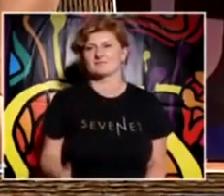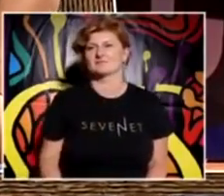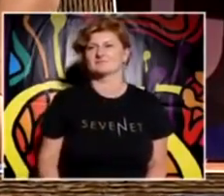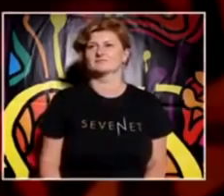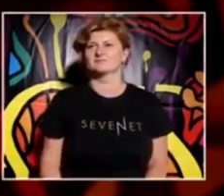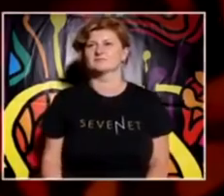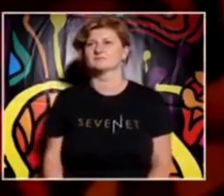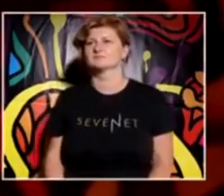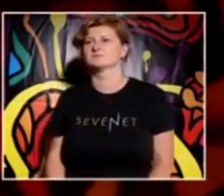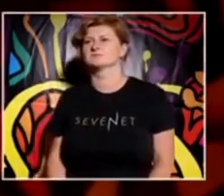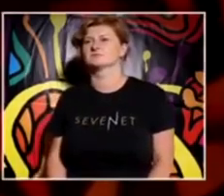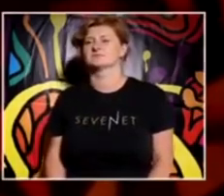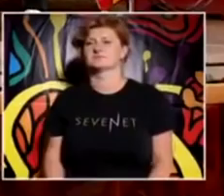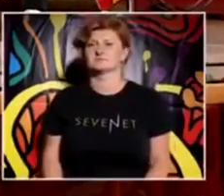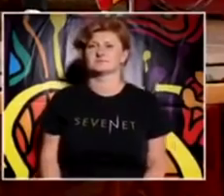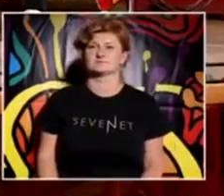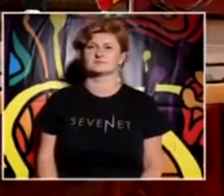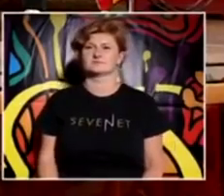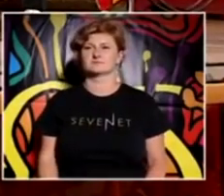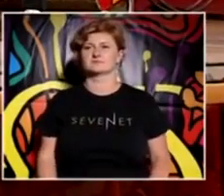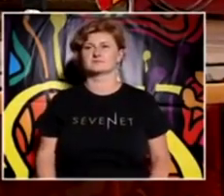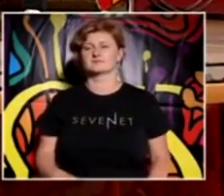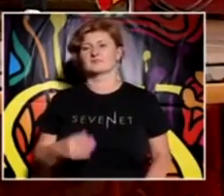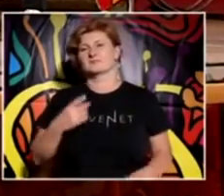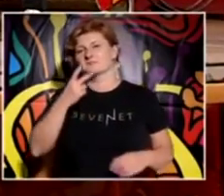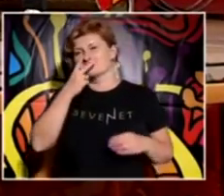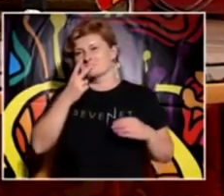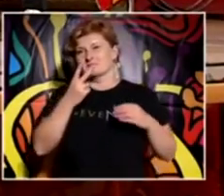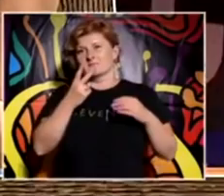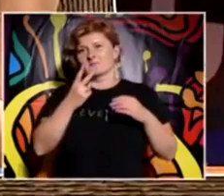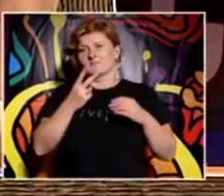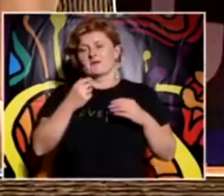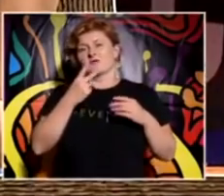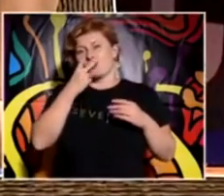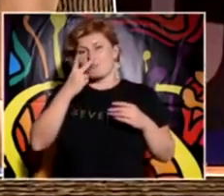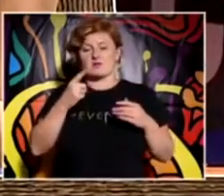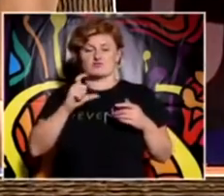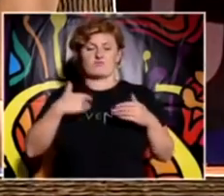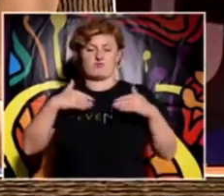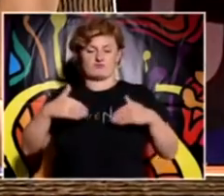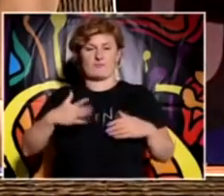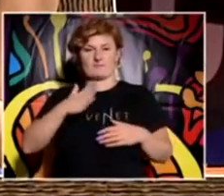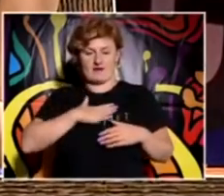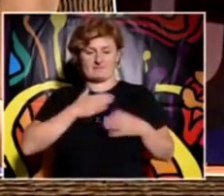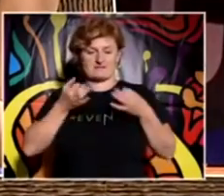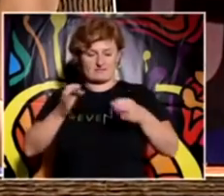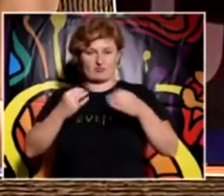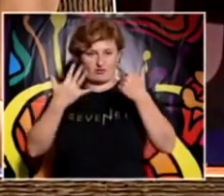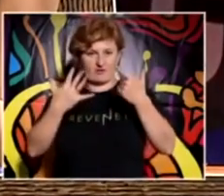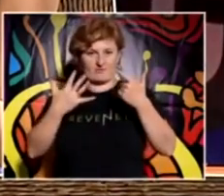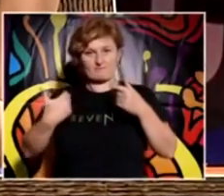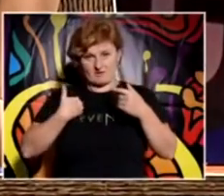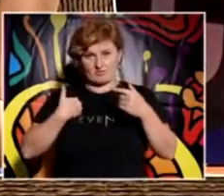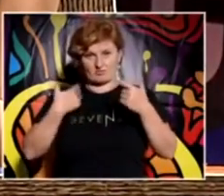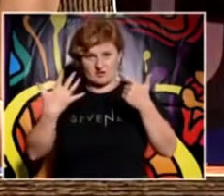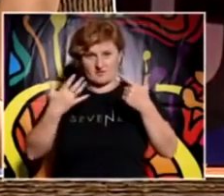To, jesteśmy na dobrym kursie i na ścieżce. Ale zamiast patrzeć, jakie mamy ograniczenia, można zobaczyć, co możemy. No mieliśmy samochód 7-osobowy, 5